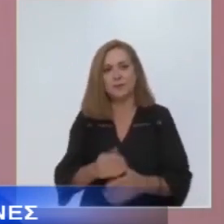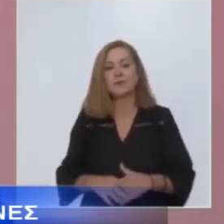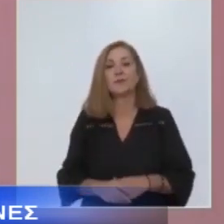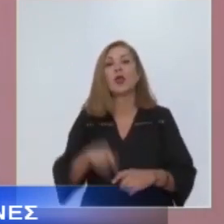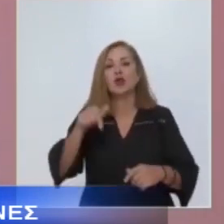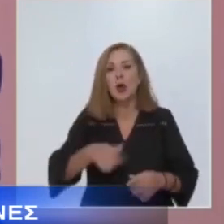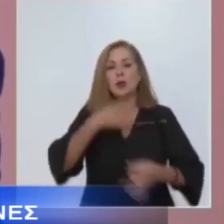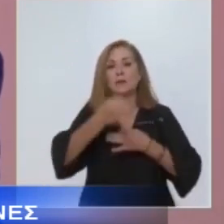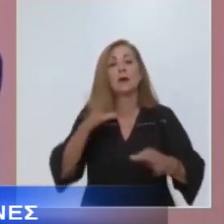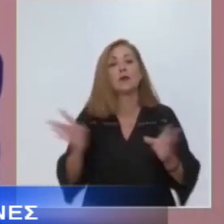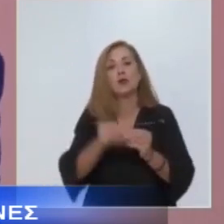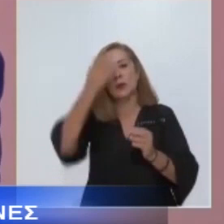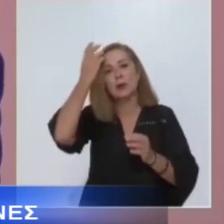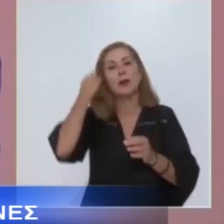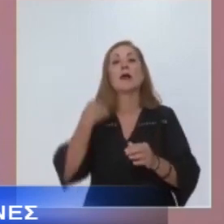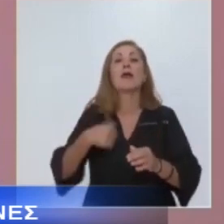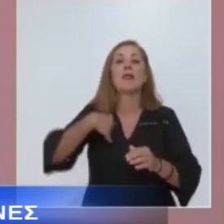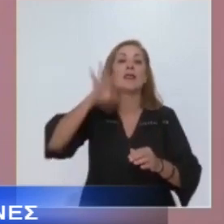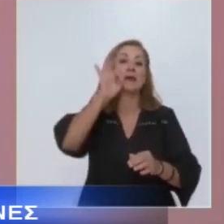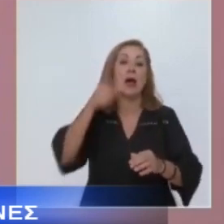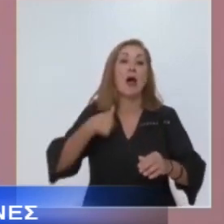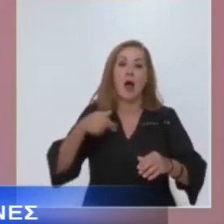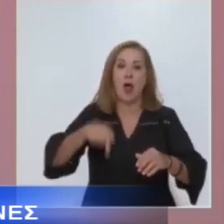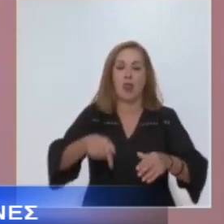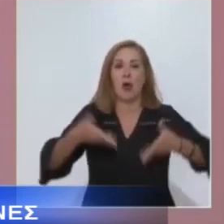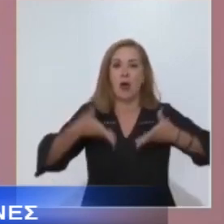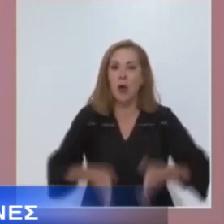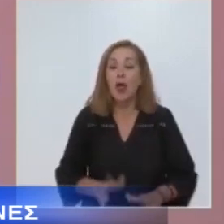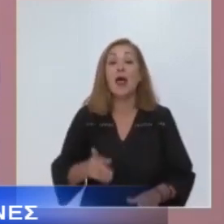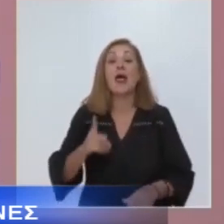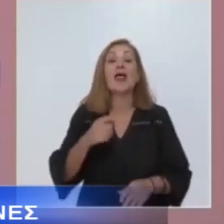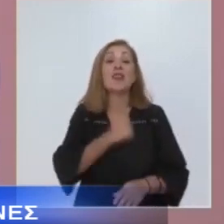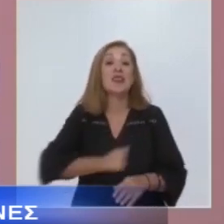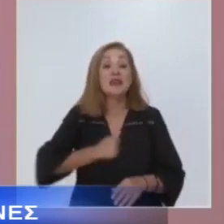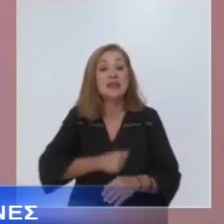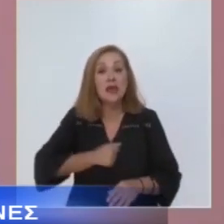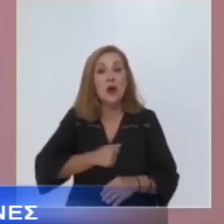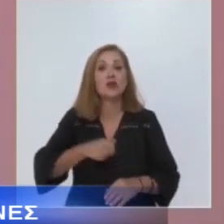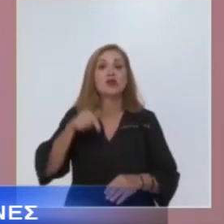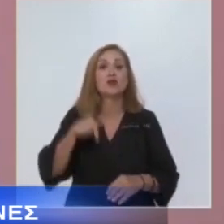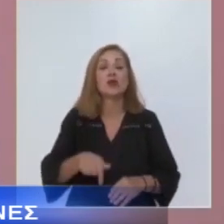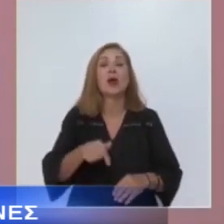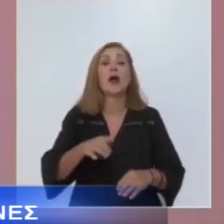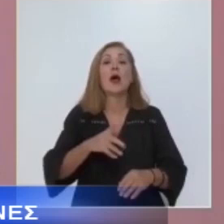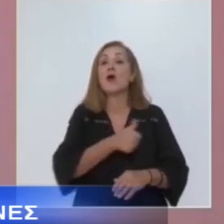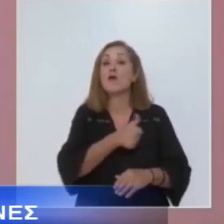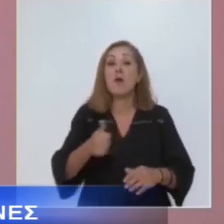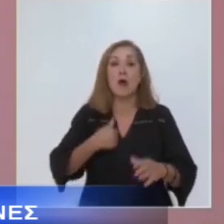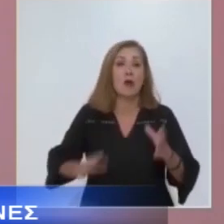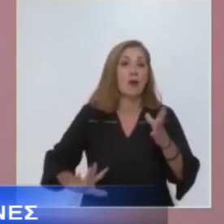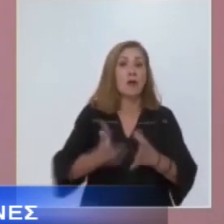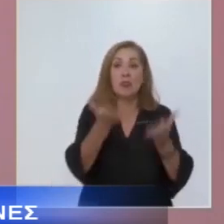την πατρίδα μου. Δυστυχώς ζούμε και εδώ ένα μεγάλο κενό. Και το κενό αυτό δεν είναι μόνο ο αποκλεισμός από το Ταμείο Ανάκαμψης, που δεν έχει κανένα